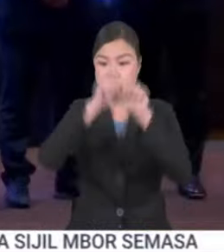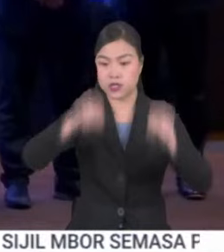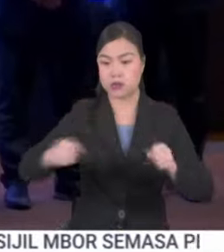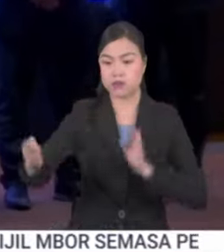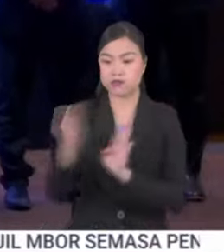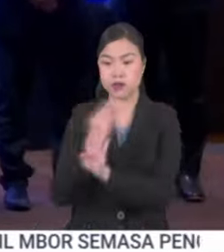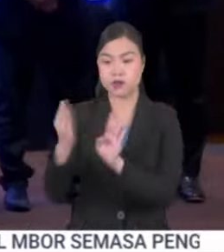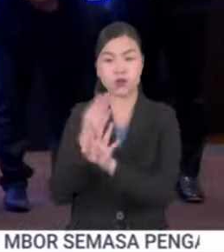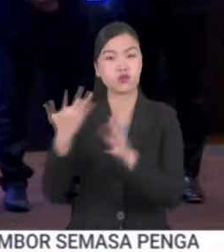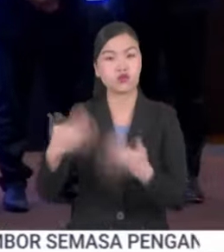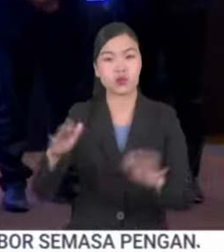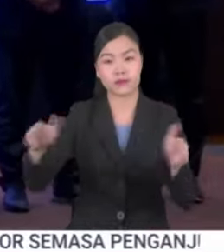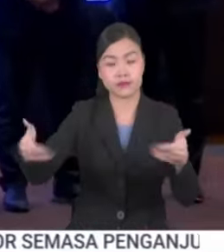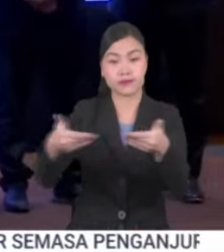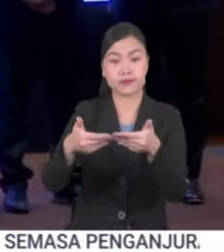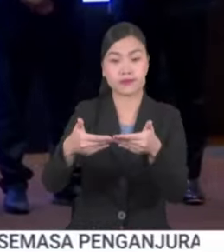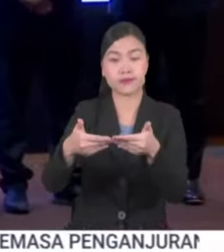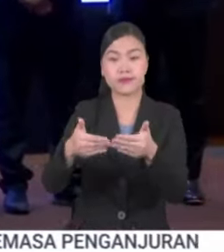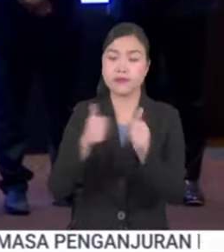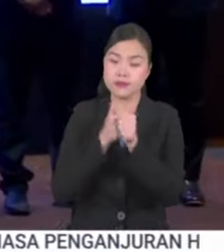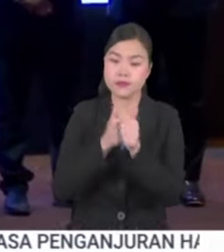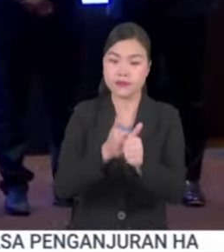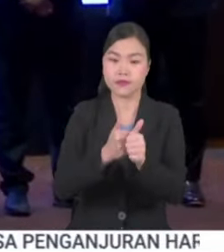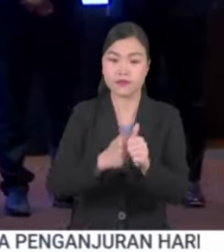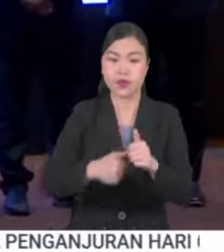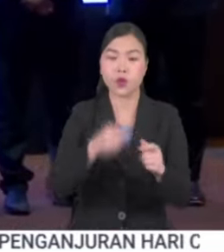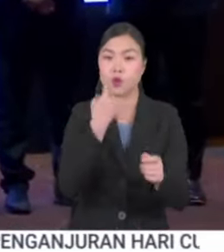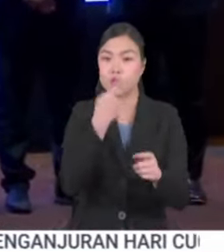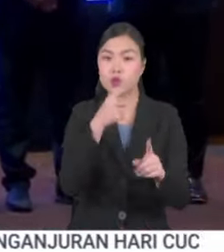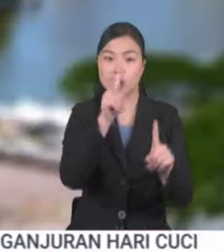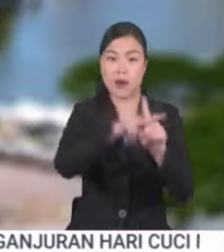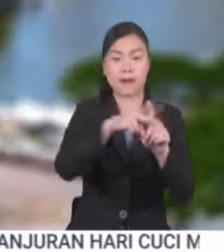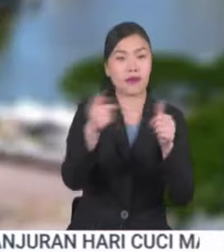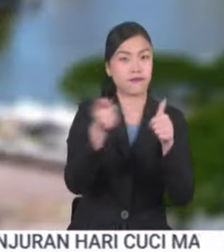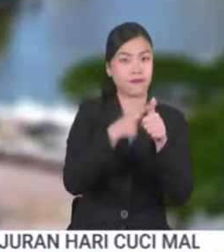sambungan dibuat mengikut urutan permohonan terdahulu.